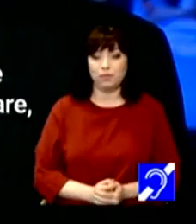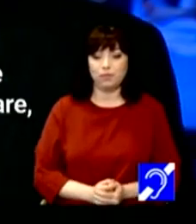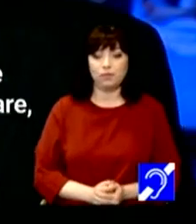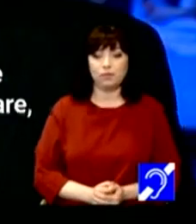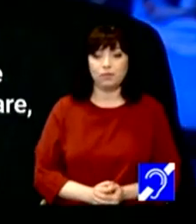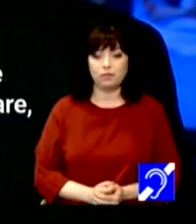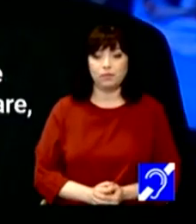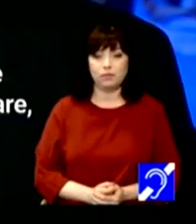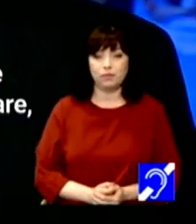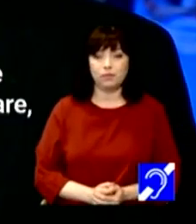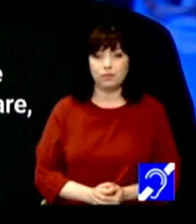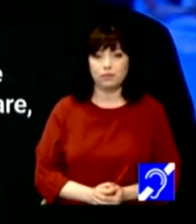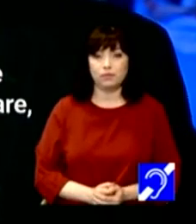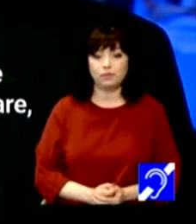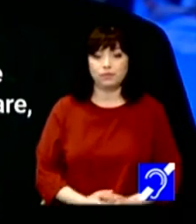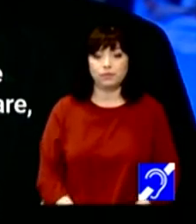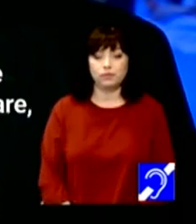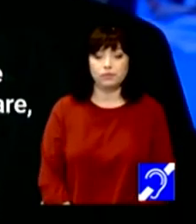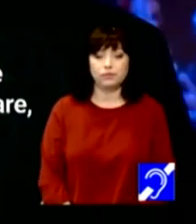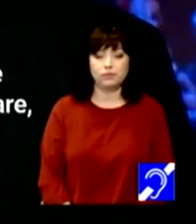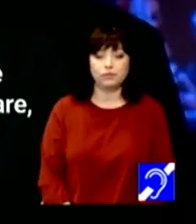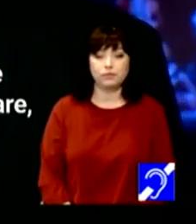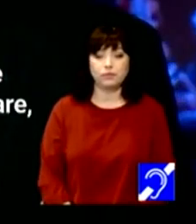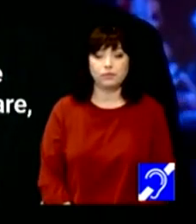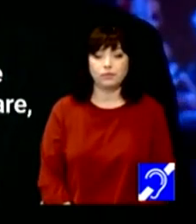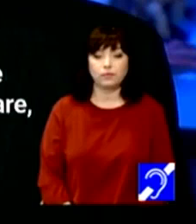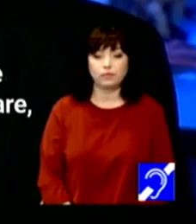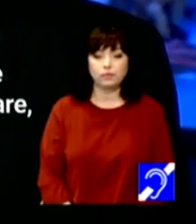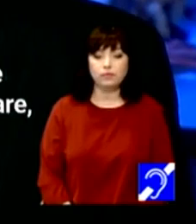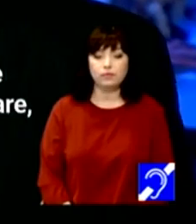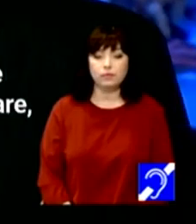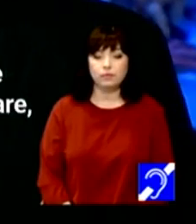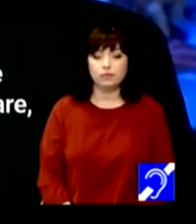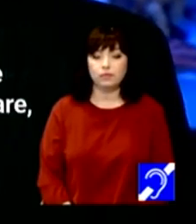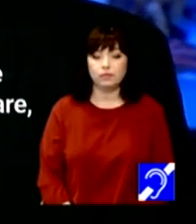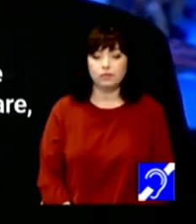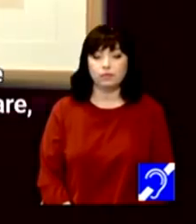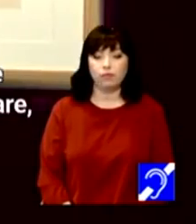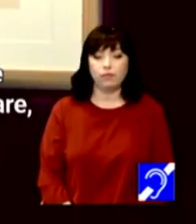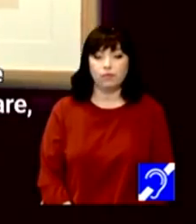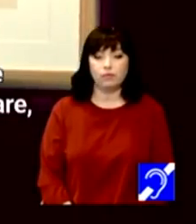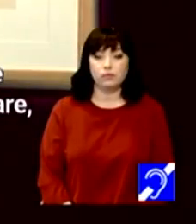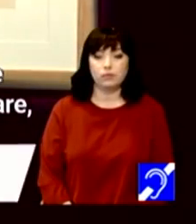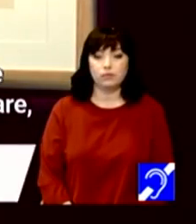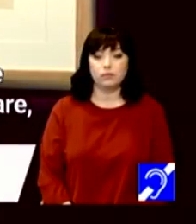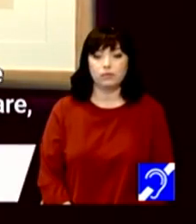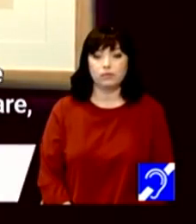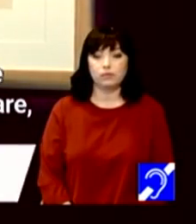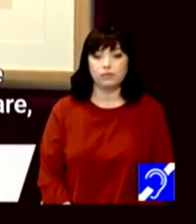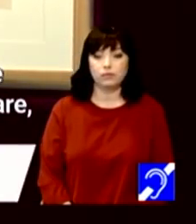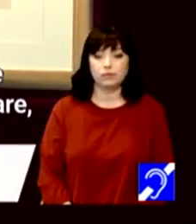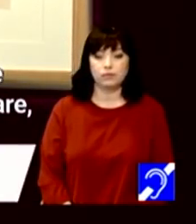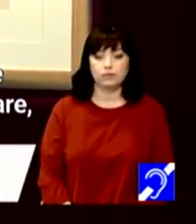crea su trabajo para el ballet y se estrena en Londres en 1919,